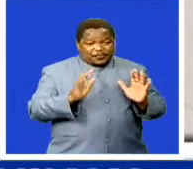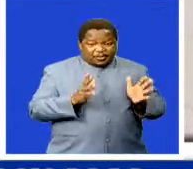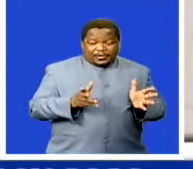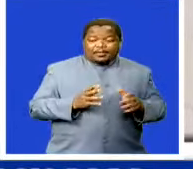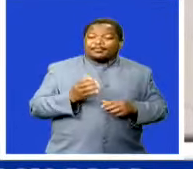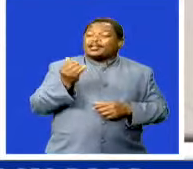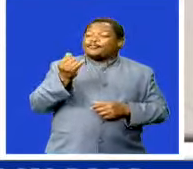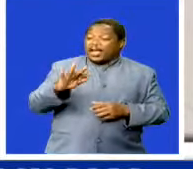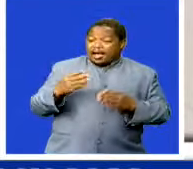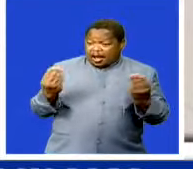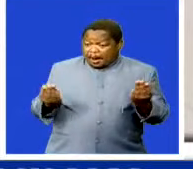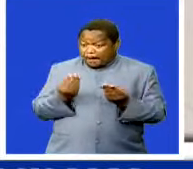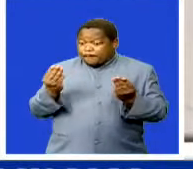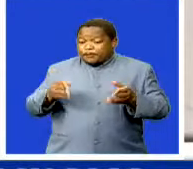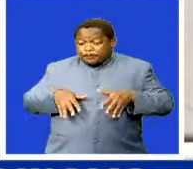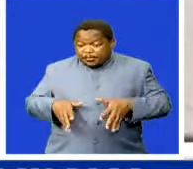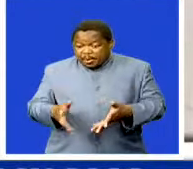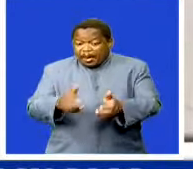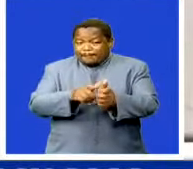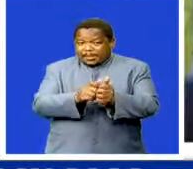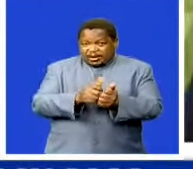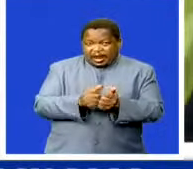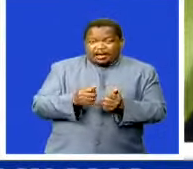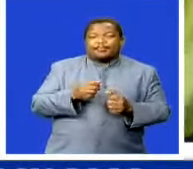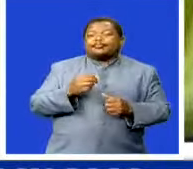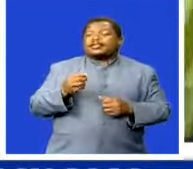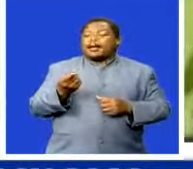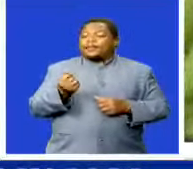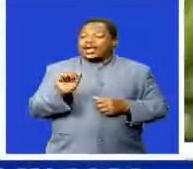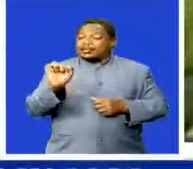mnenge kuze abantu babe nekudla emakhaya